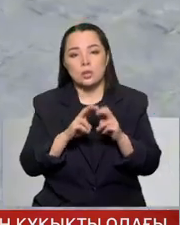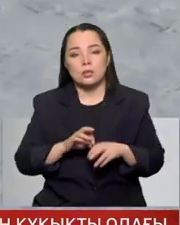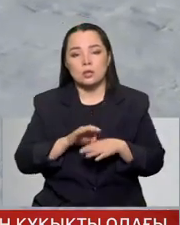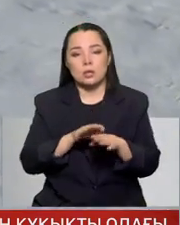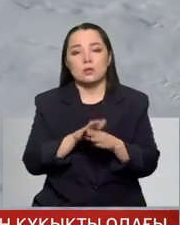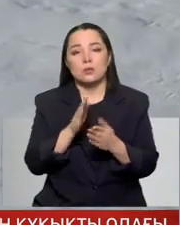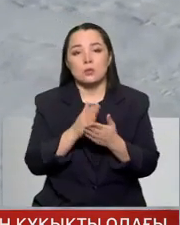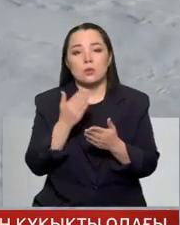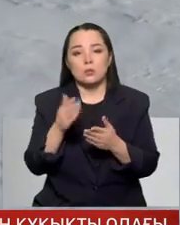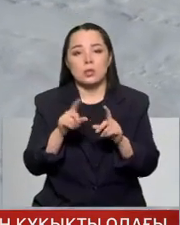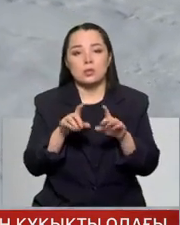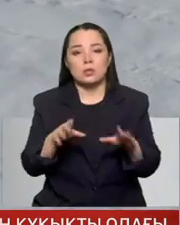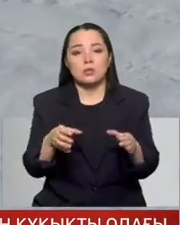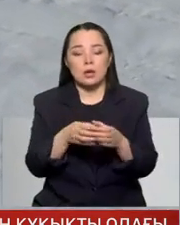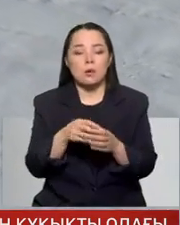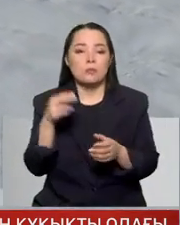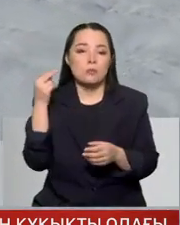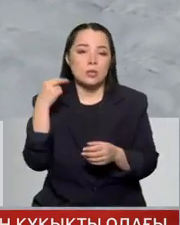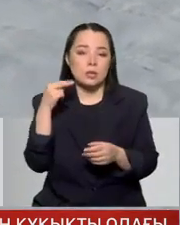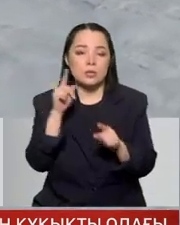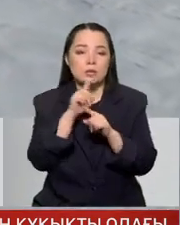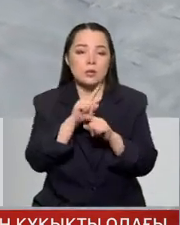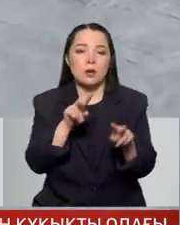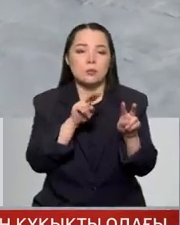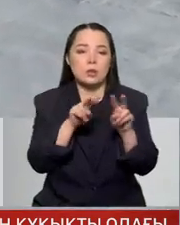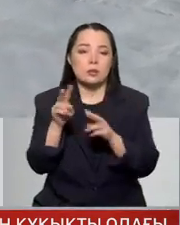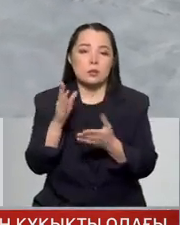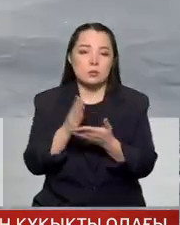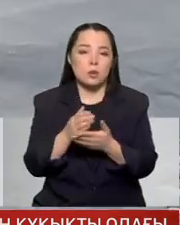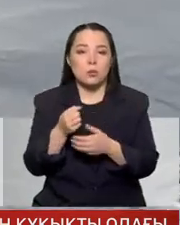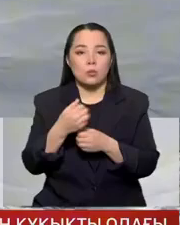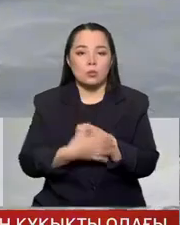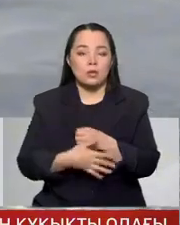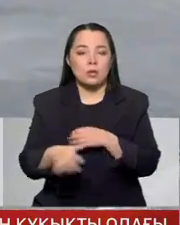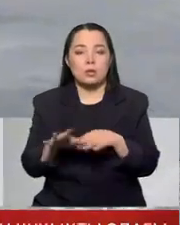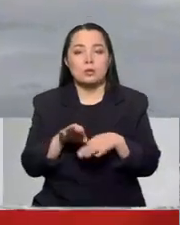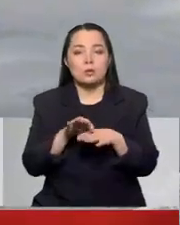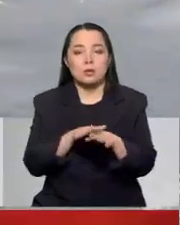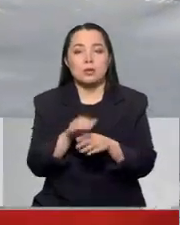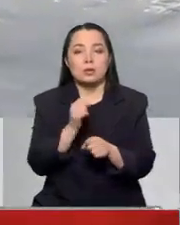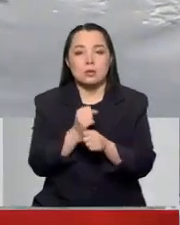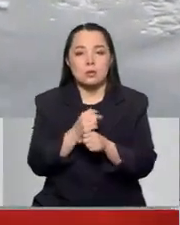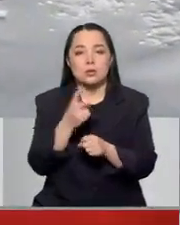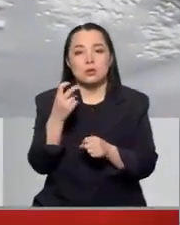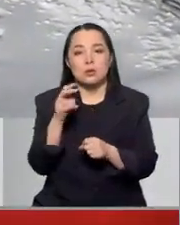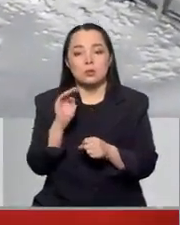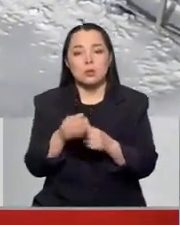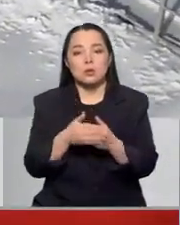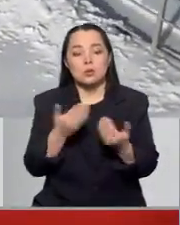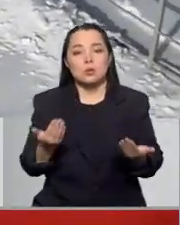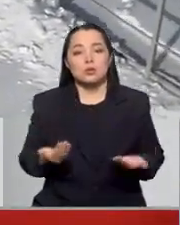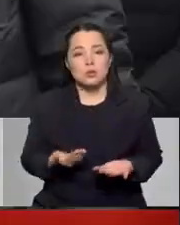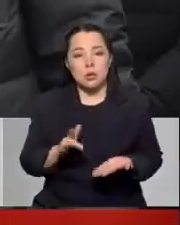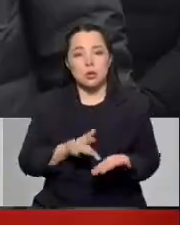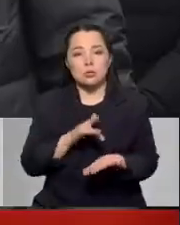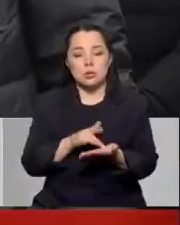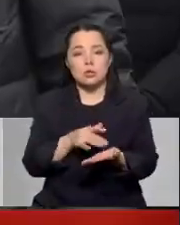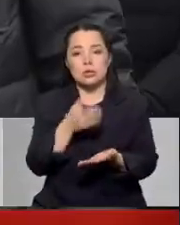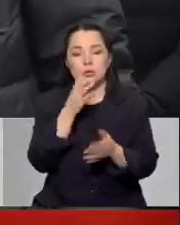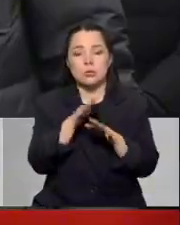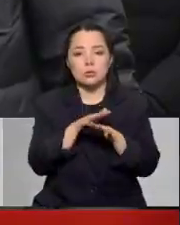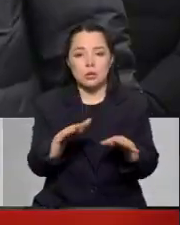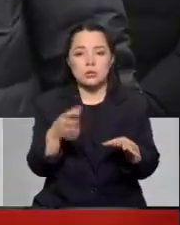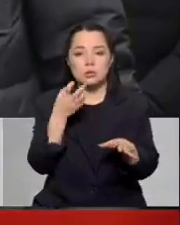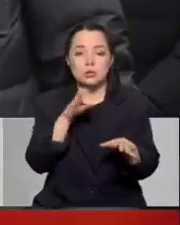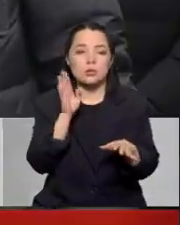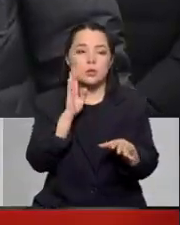қайтты. Бұл нысан президенттің ерекше бақылауында. Орталық іске қосылса, 200 мың тұрғыны бар шаһар жылумен,